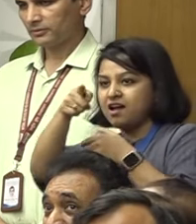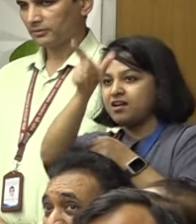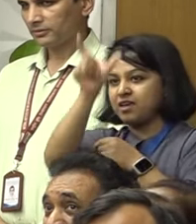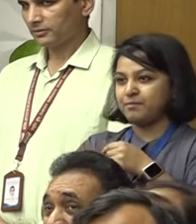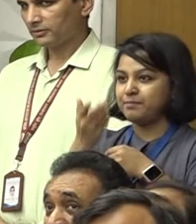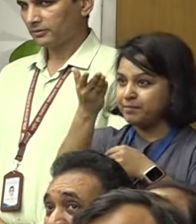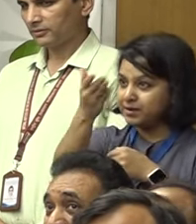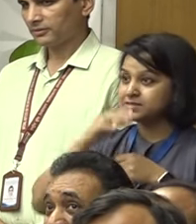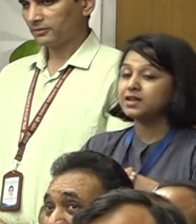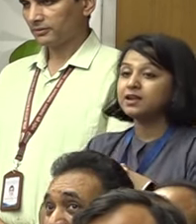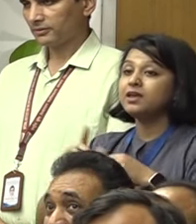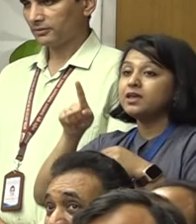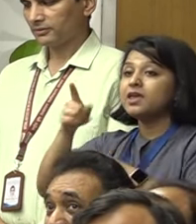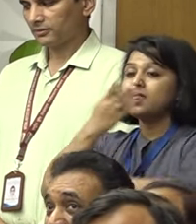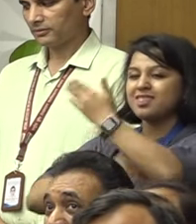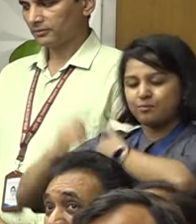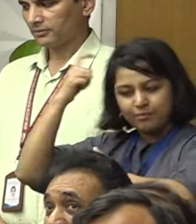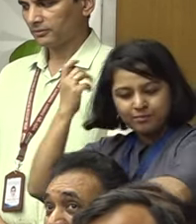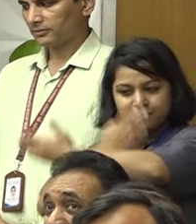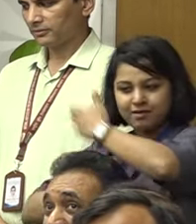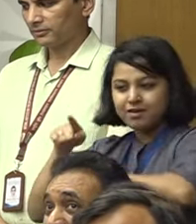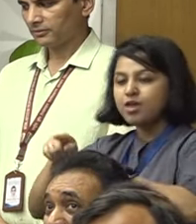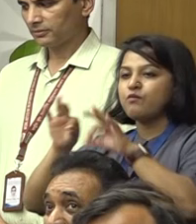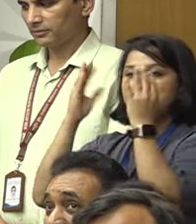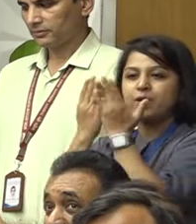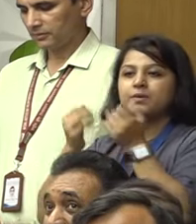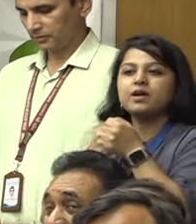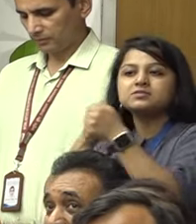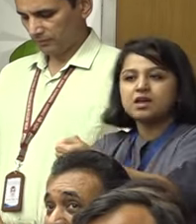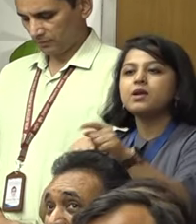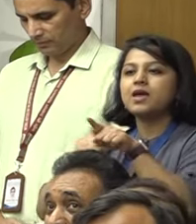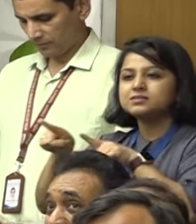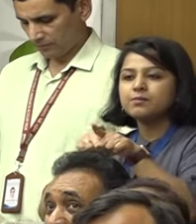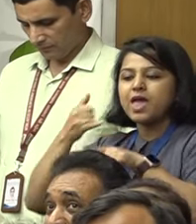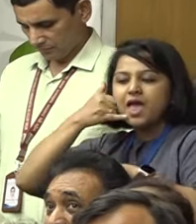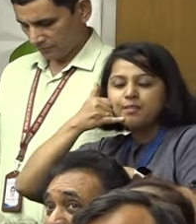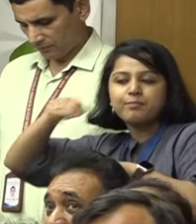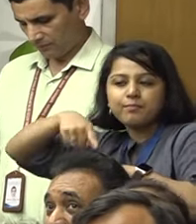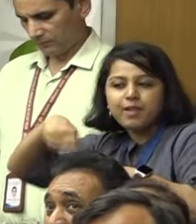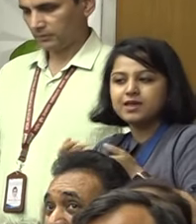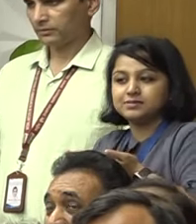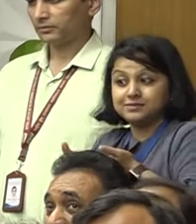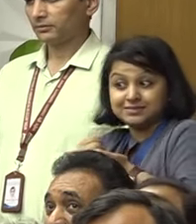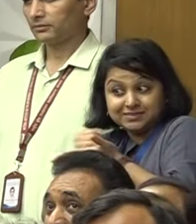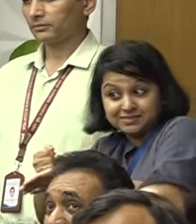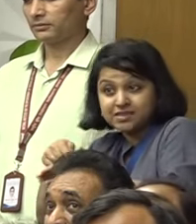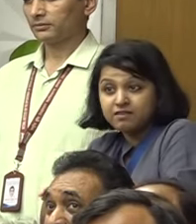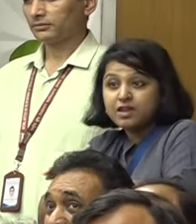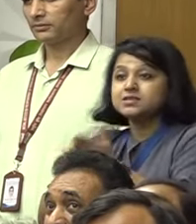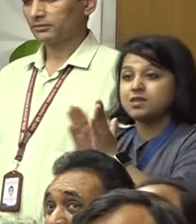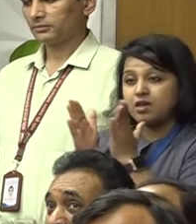और विकासात्मक दिव्यांगता वाले बच्चों के परिवारों की ये सहायता करेंगे, जैसे कि हेल्पलाइन सेवाएं, निर्देशिका,